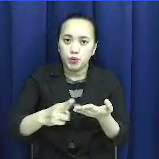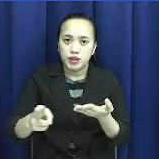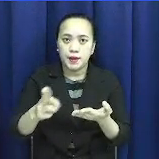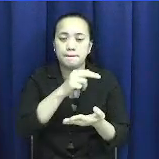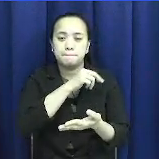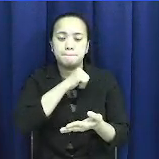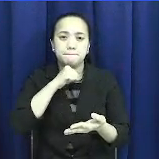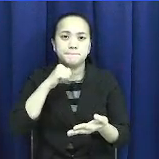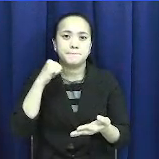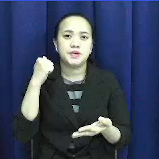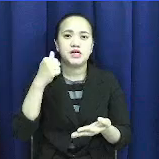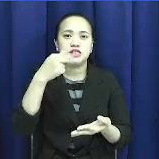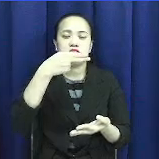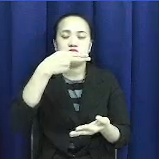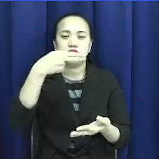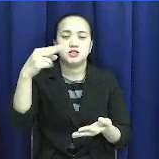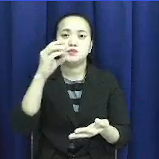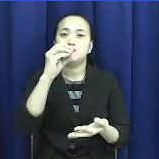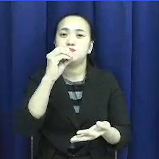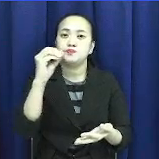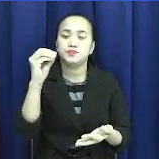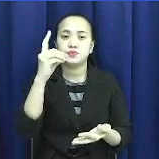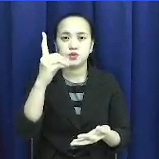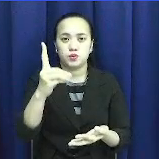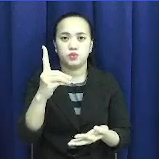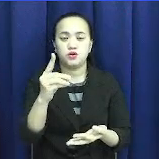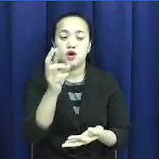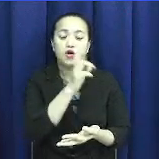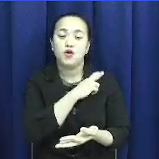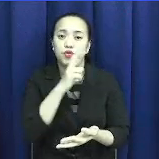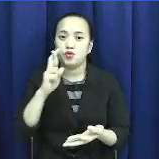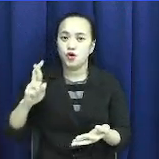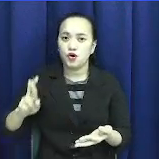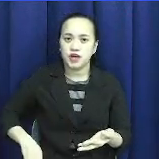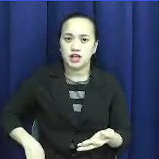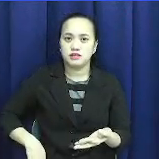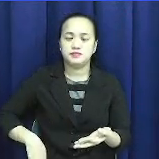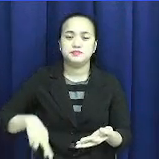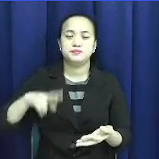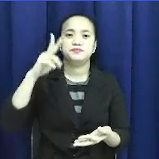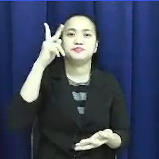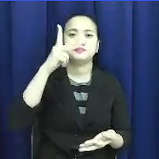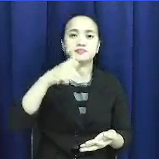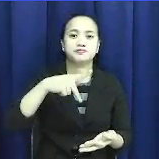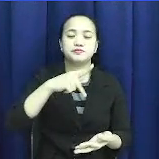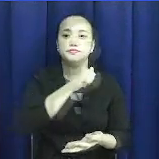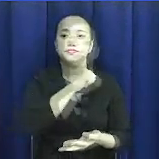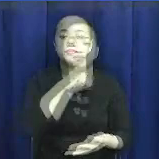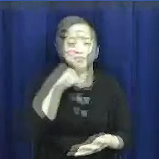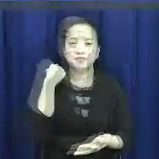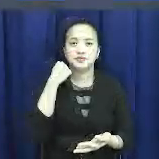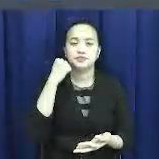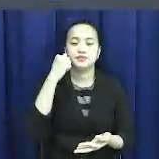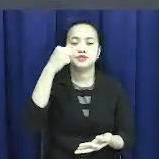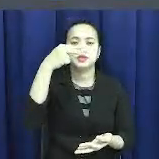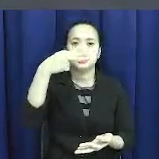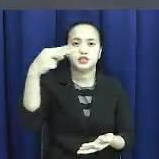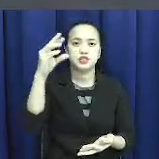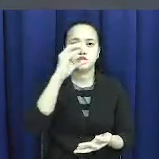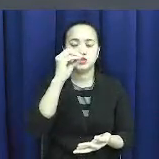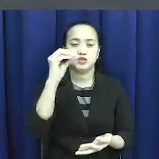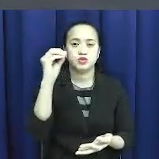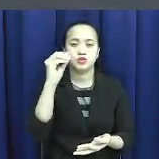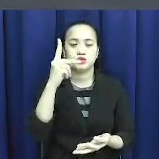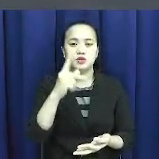are a royal priesthood. Ano po? Now, babalikan po natin yung atin pong pag-aaral in 1 Peter chapter 2, verse